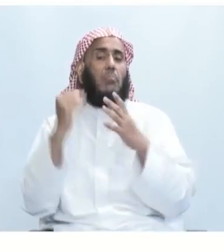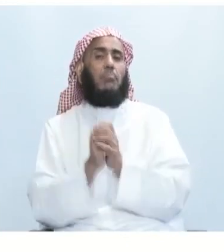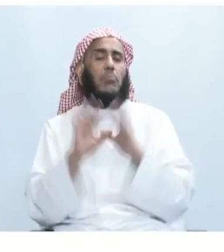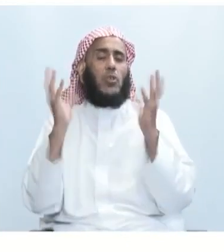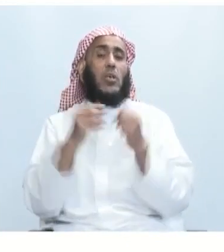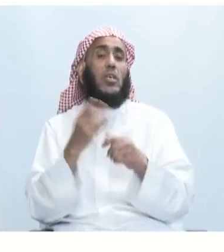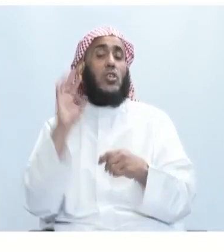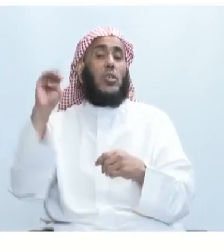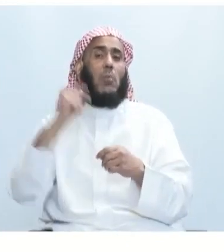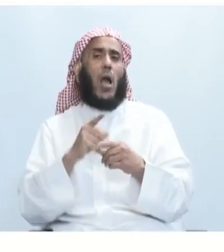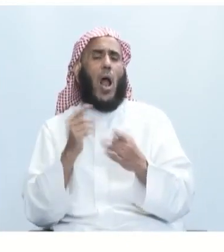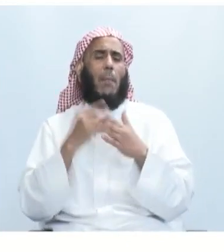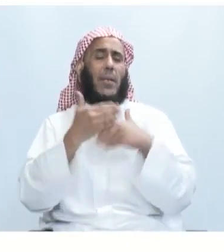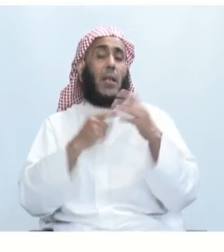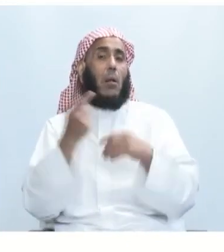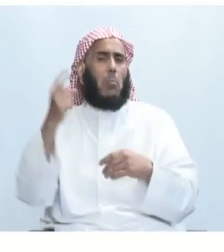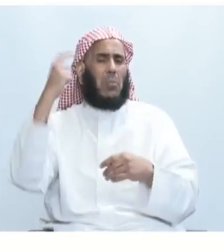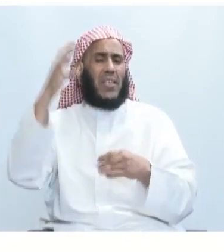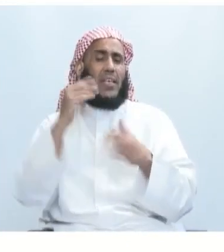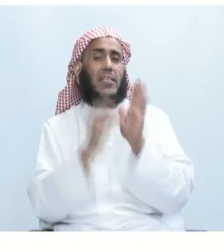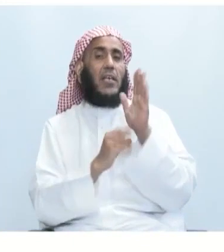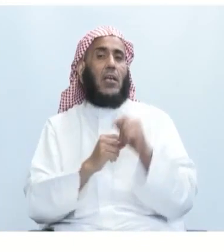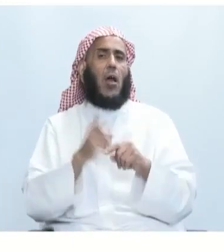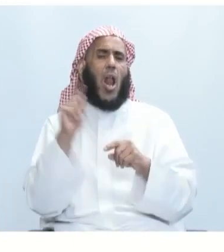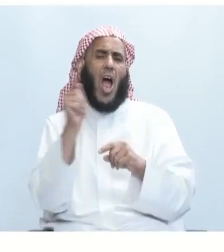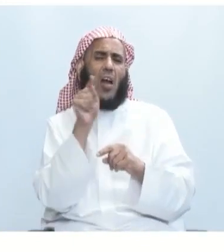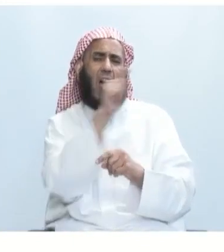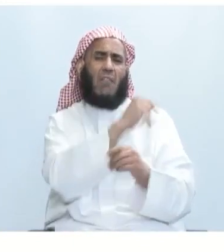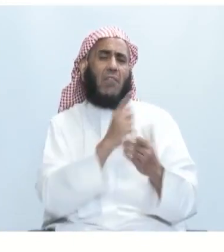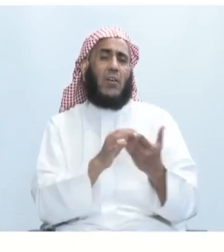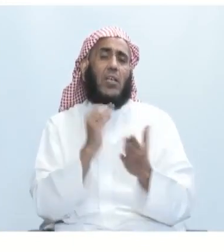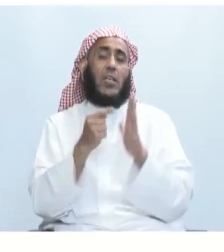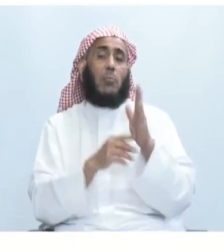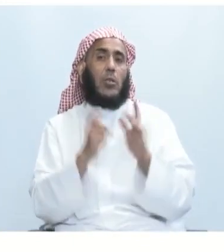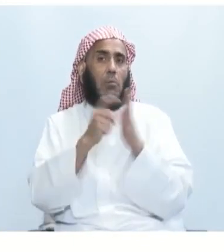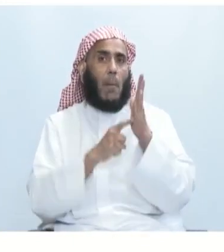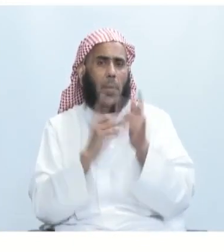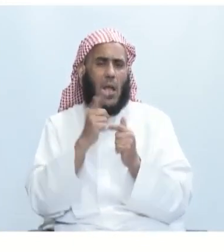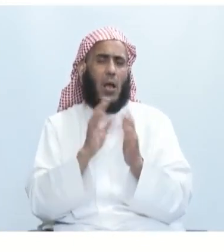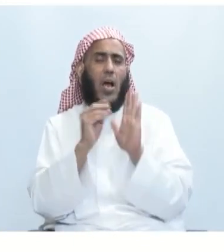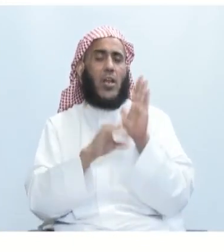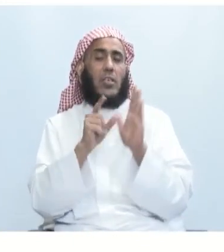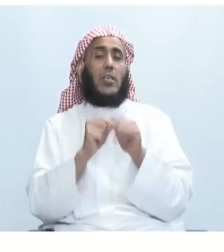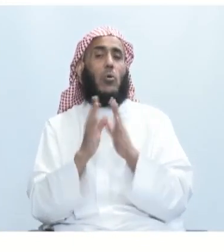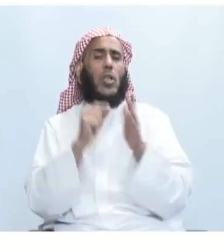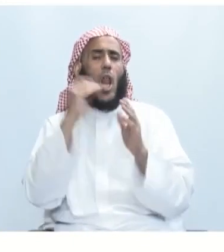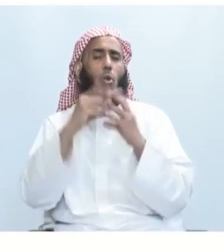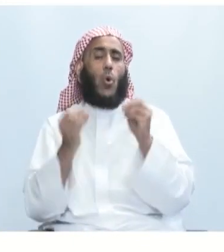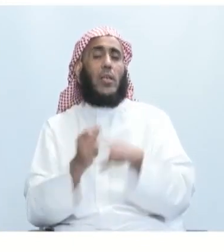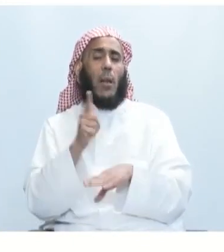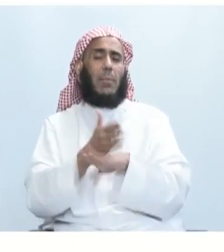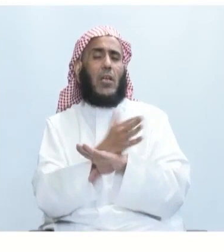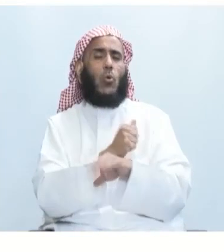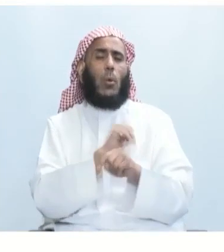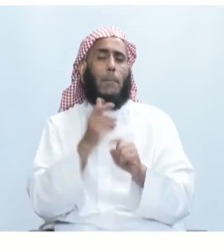ج البنيه المنطقيه للنص دال الاعراف الكتابيه التي التزم بها النص اذا محددات المعنى لغه المجال لكل